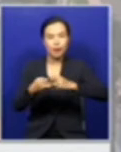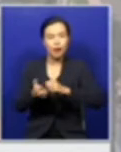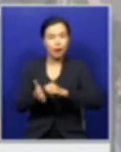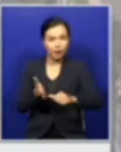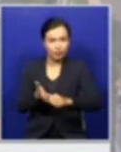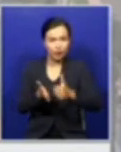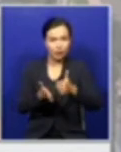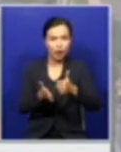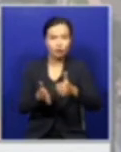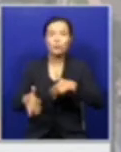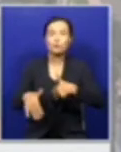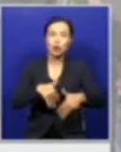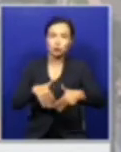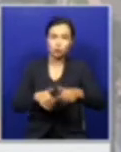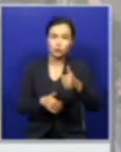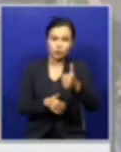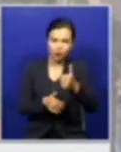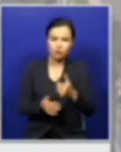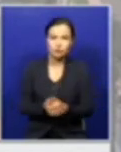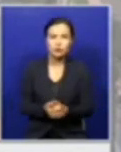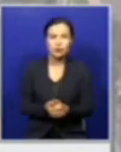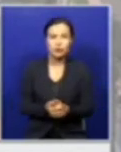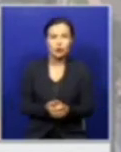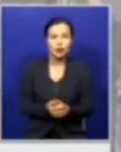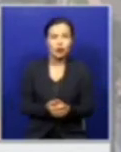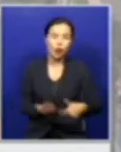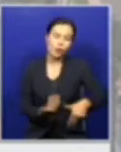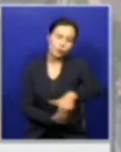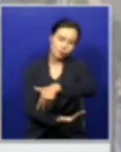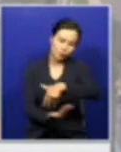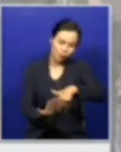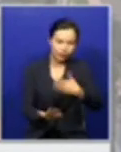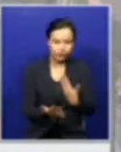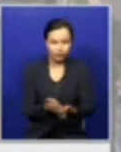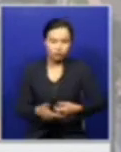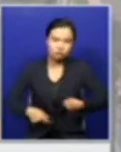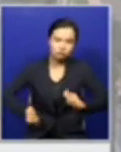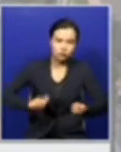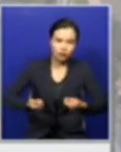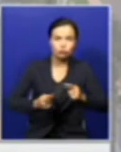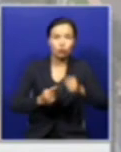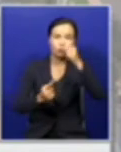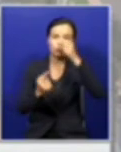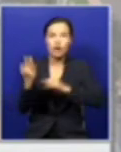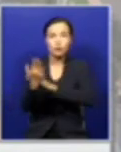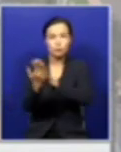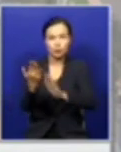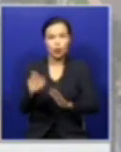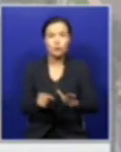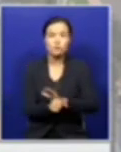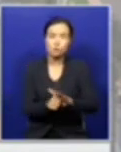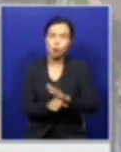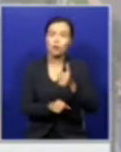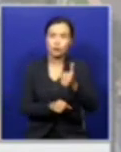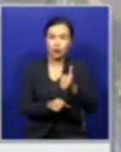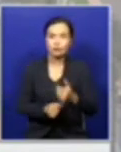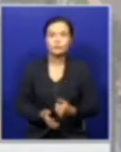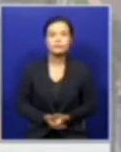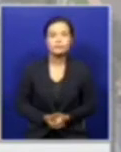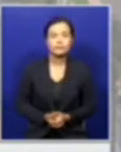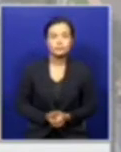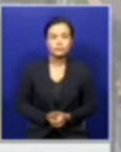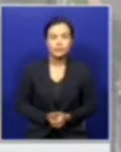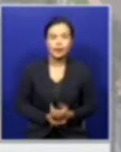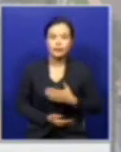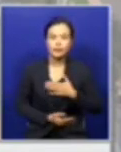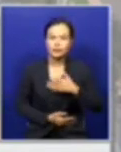หาให้พี่น้องประชาชนให้การเคลื่อนไหวในการใช้เงินใช้ทองในประเทศให้พอได้ขึ้นนะคะนั่นก็คือดิฉันคิด